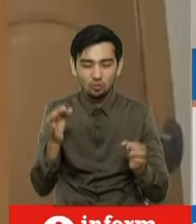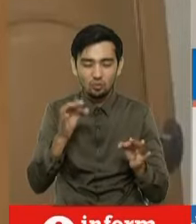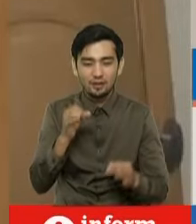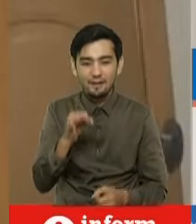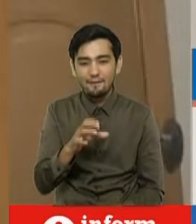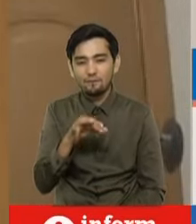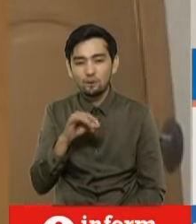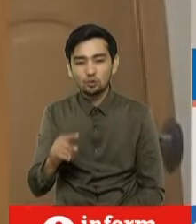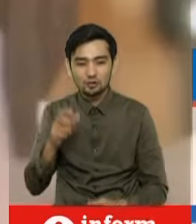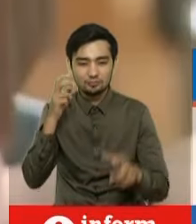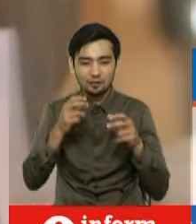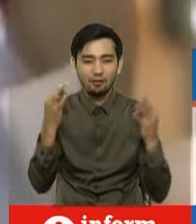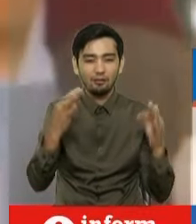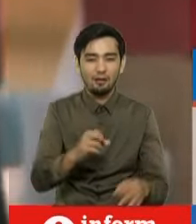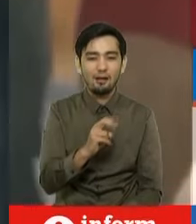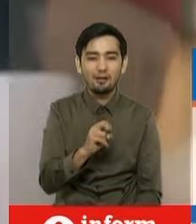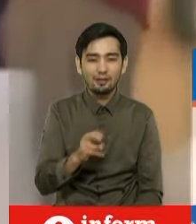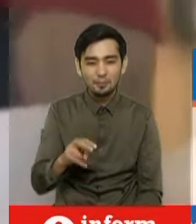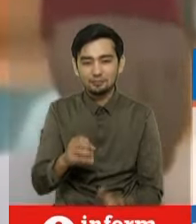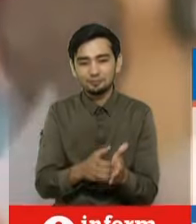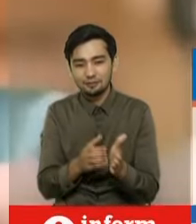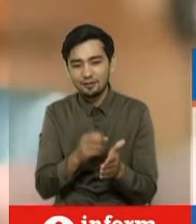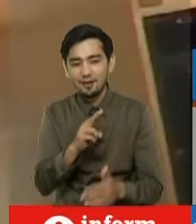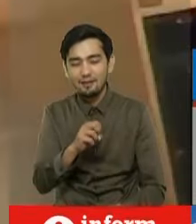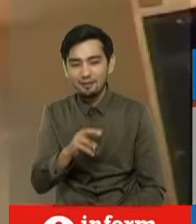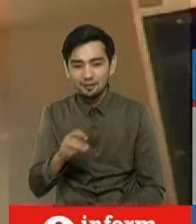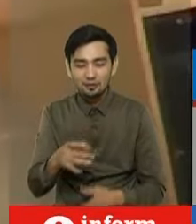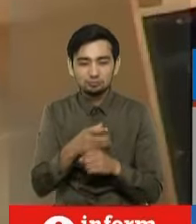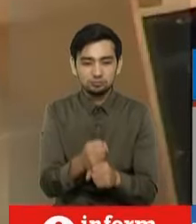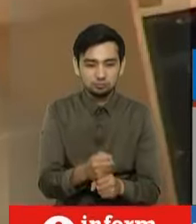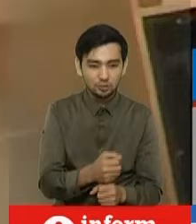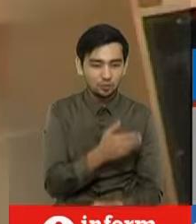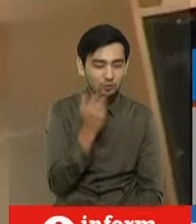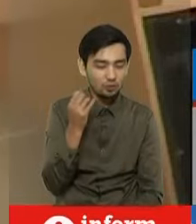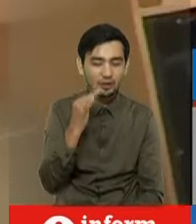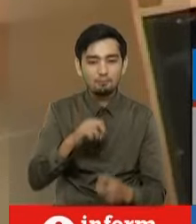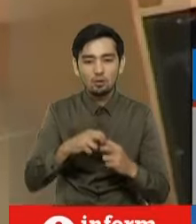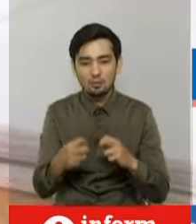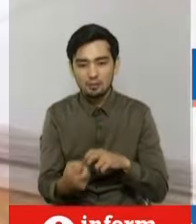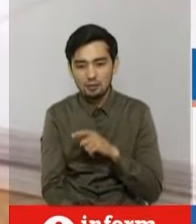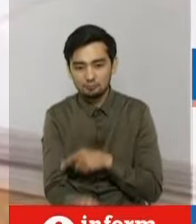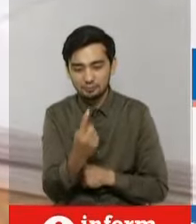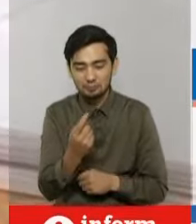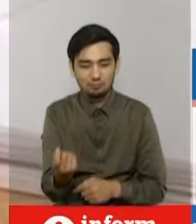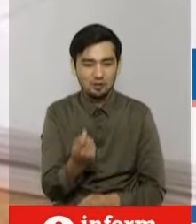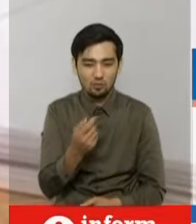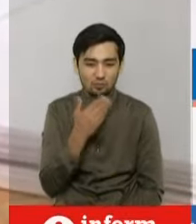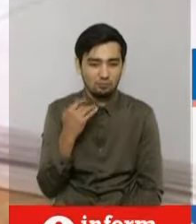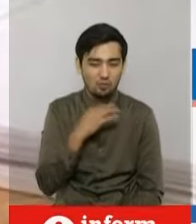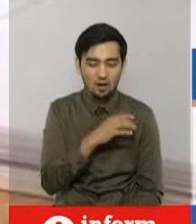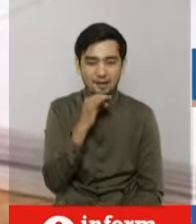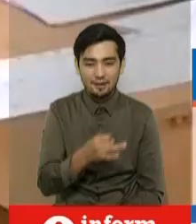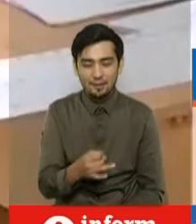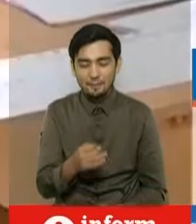дала положительный результат. Дефицит кадров в медицине сократился, но и пробелов появилось немало. В погоне за большими